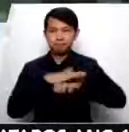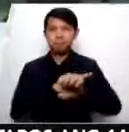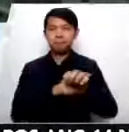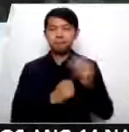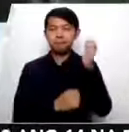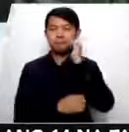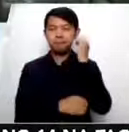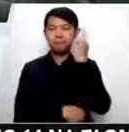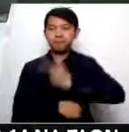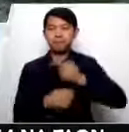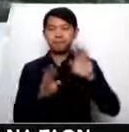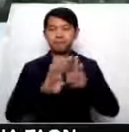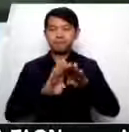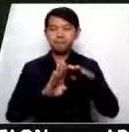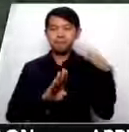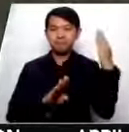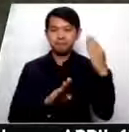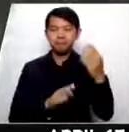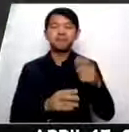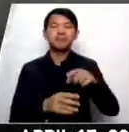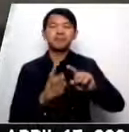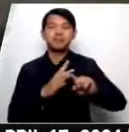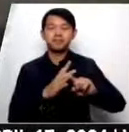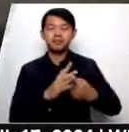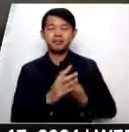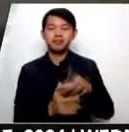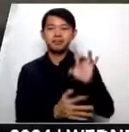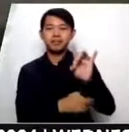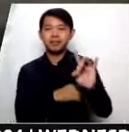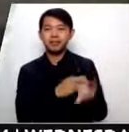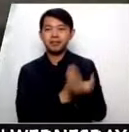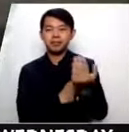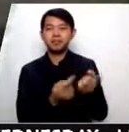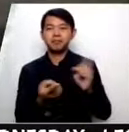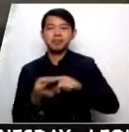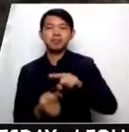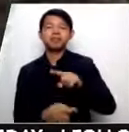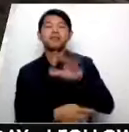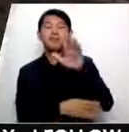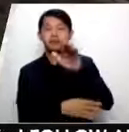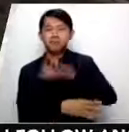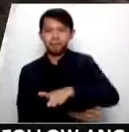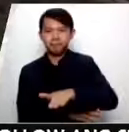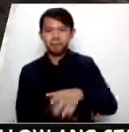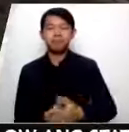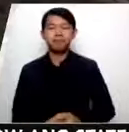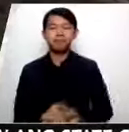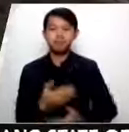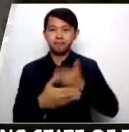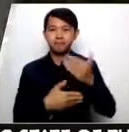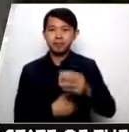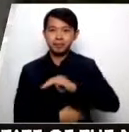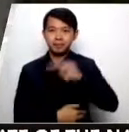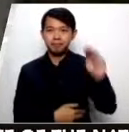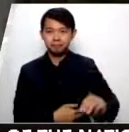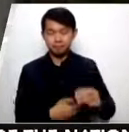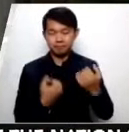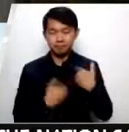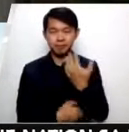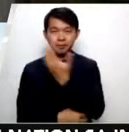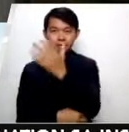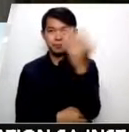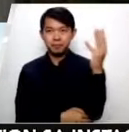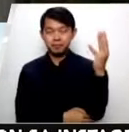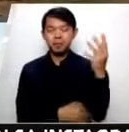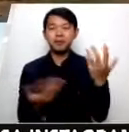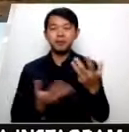8 a.mga 5:00 pm sa may nila pa rin m-r ka rin sa lilim ng mga puno sa Asian Garden sa